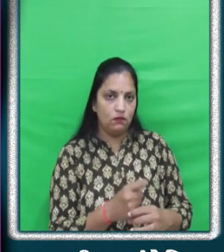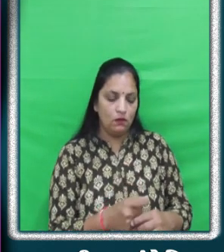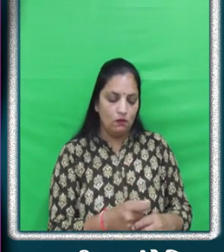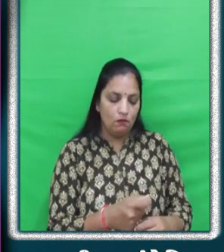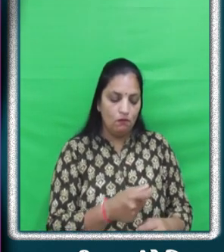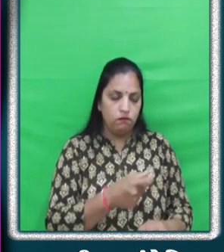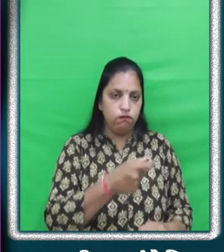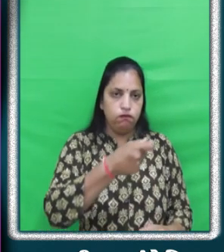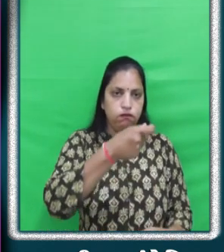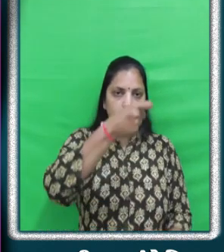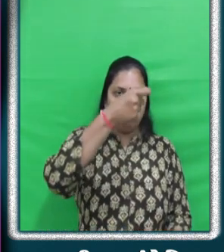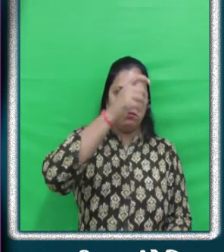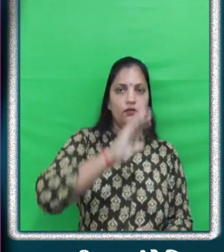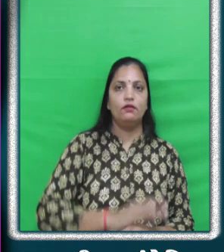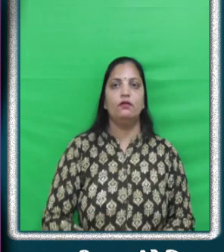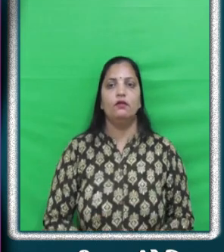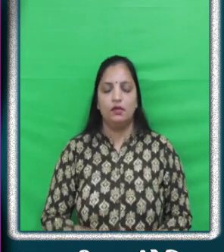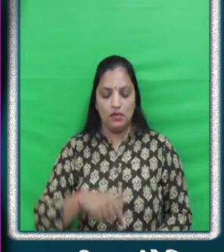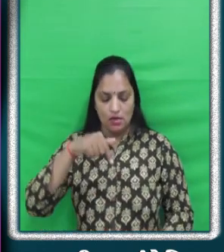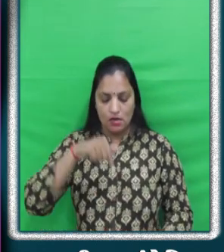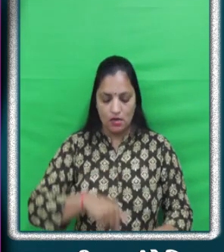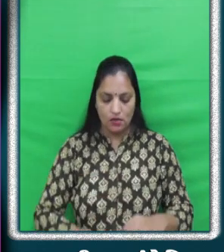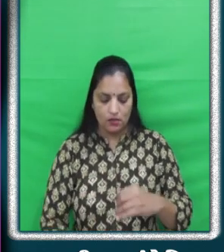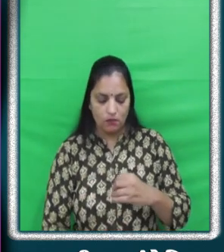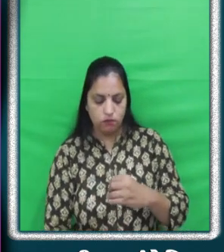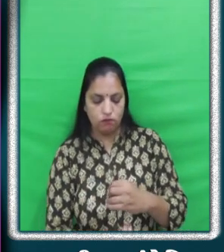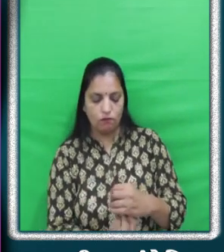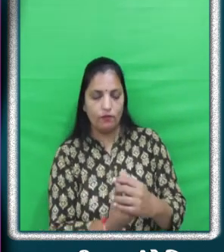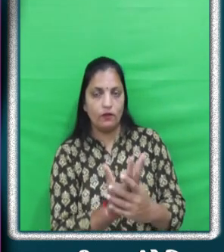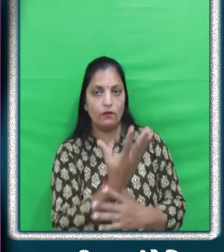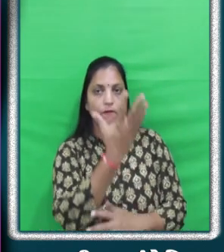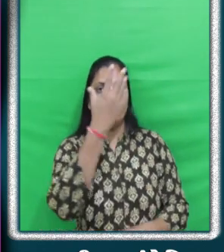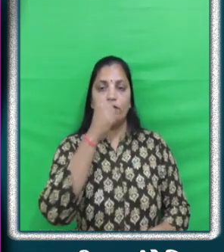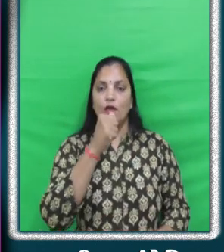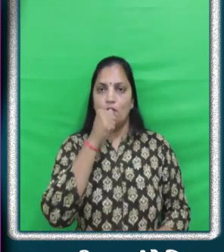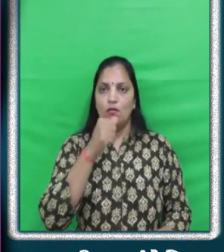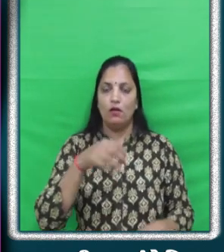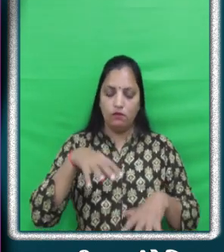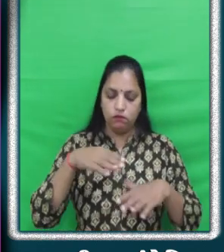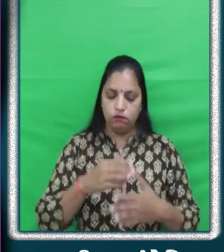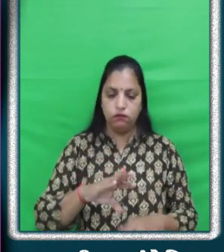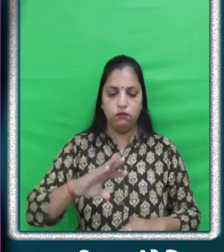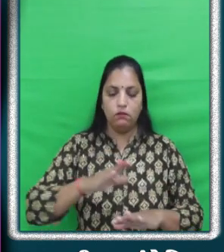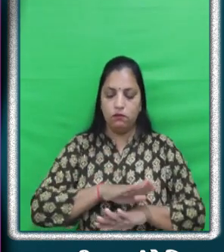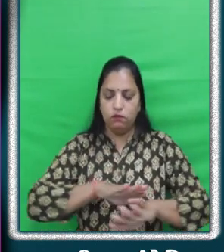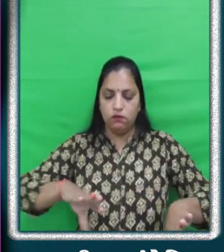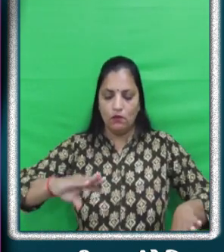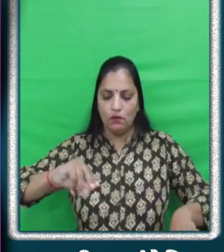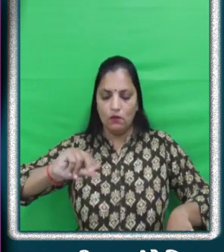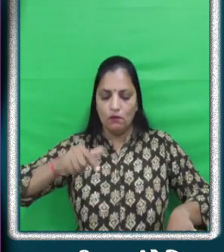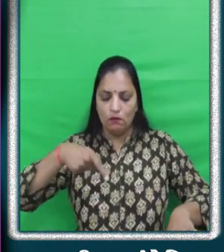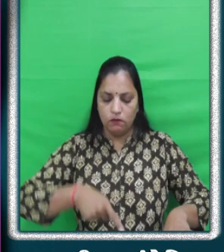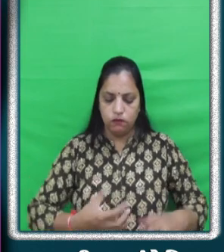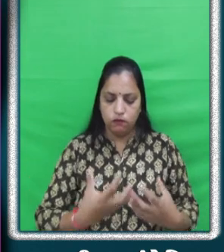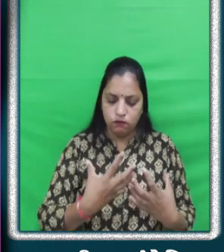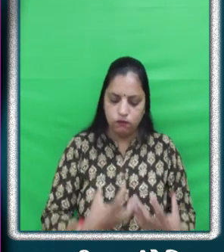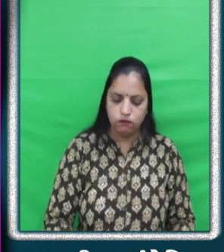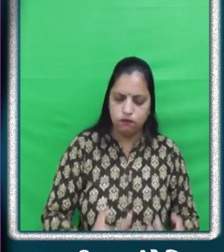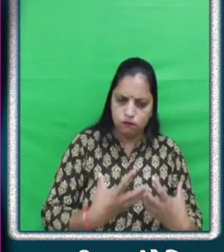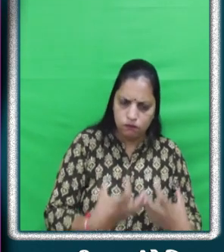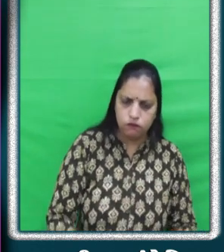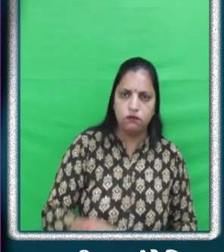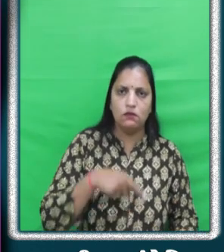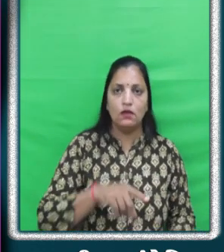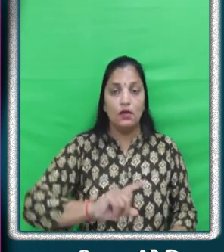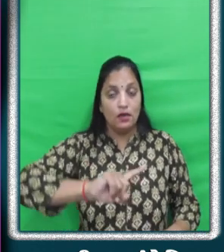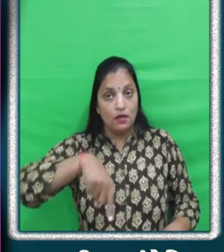દિશામાં, ઉપરની બાજુ, નીચેથી ઉપરની તરફ. કેમ કે પાણી જે ક્યાં હોય છે? જમીનમાં. અને મૂળ દ્વારા તેનું શોષણ કરે